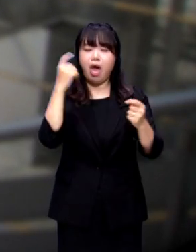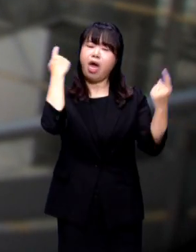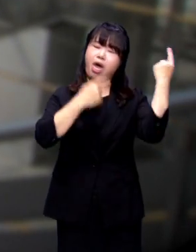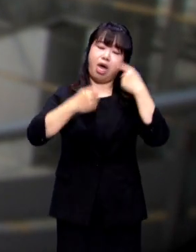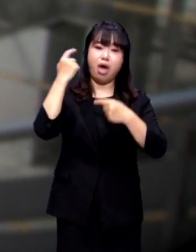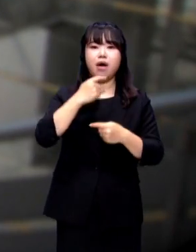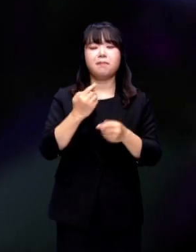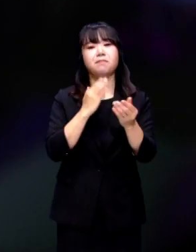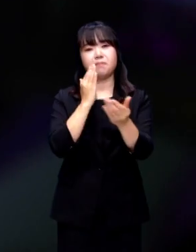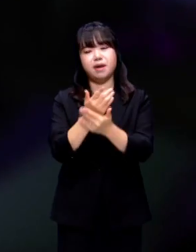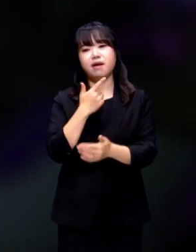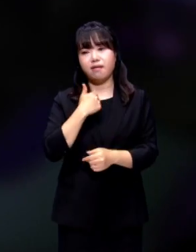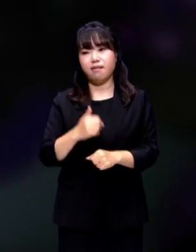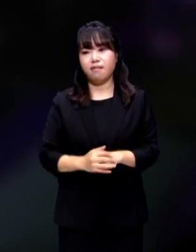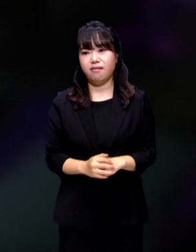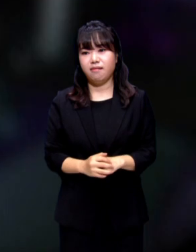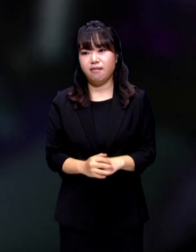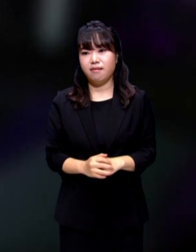걸로 전해집니다.